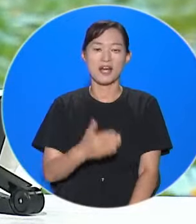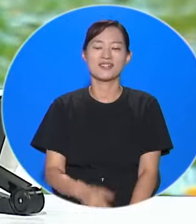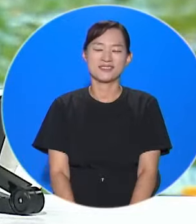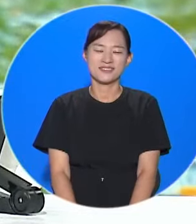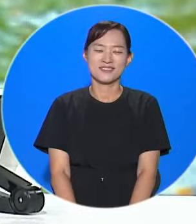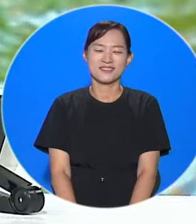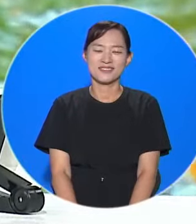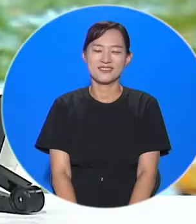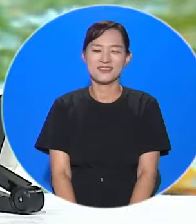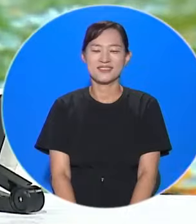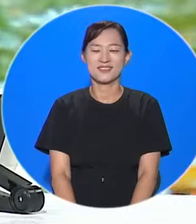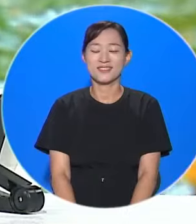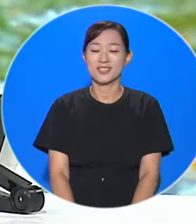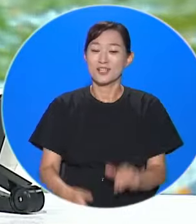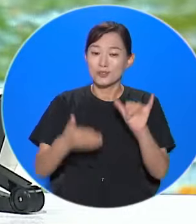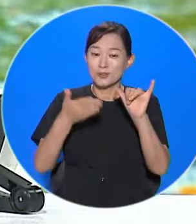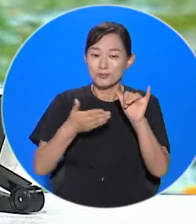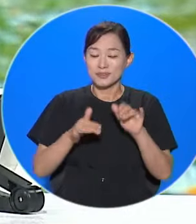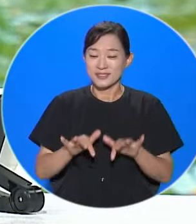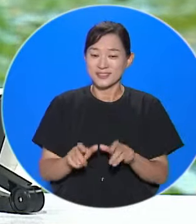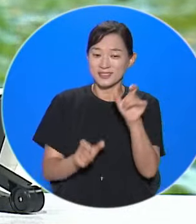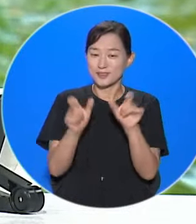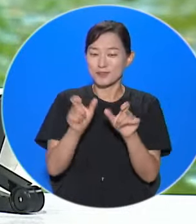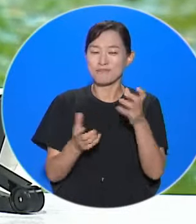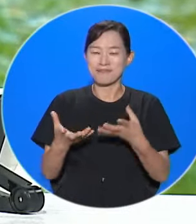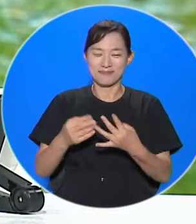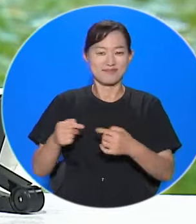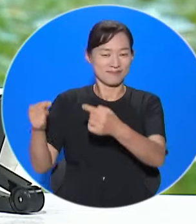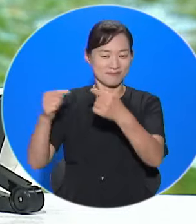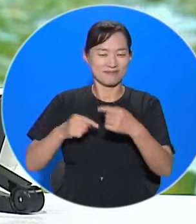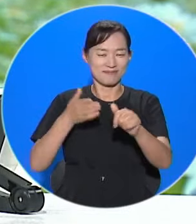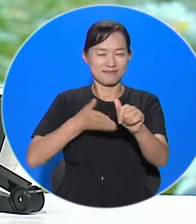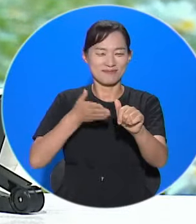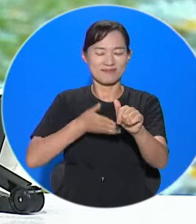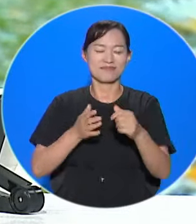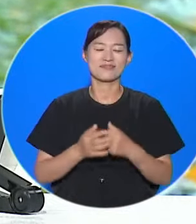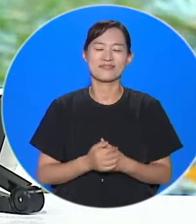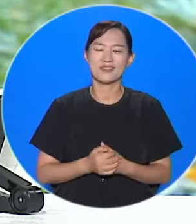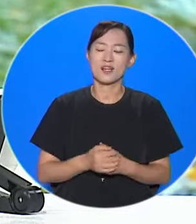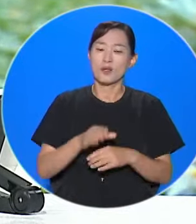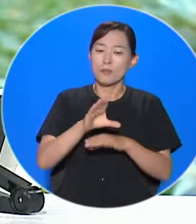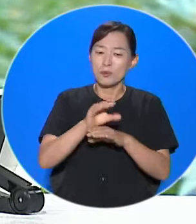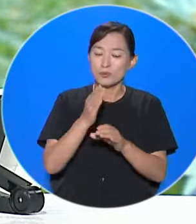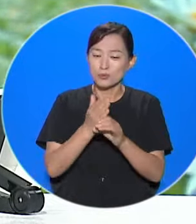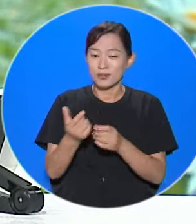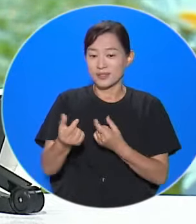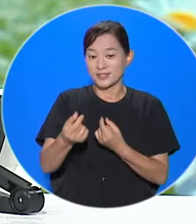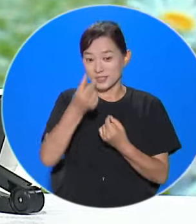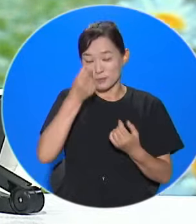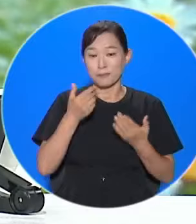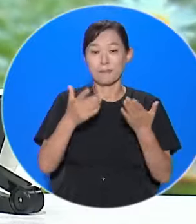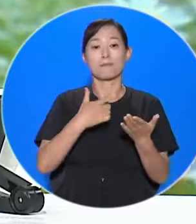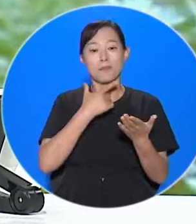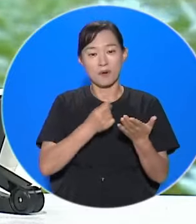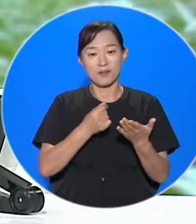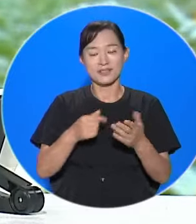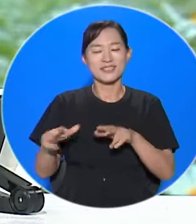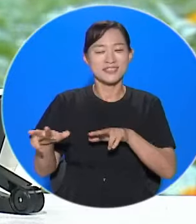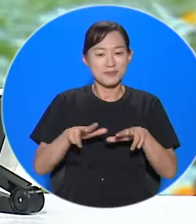시청이 가능합니다. 유튜브 실시간 채팅도 함께 참여해 주십시오. 또 방송 중에 함께 기도하기